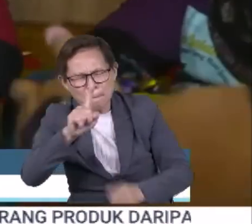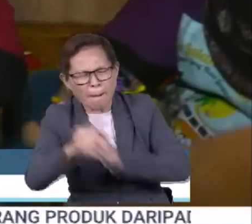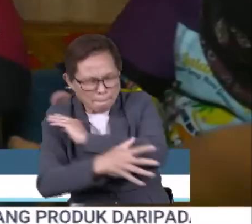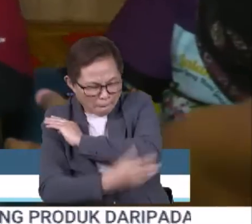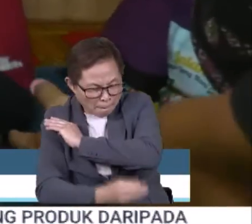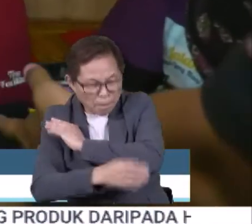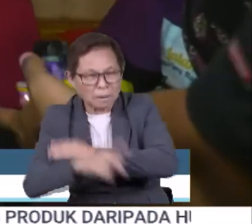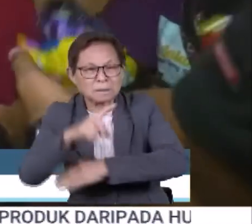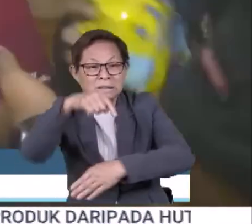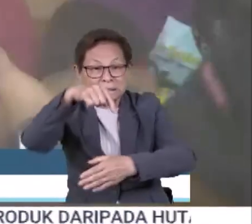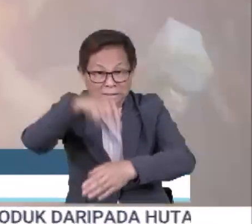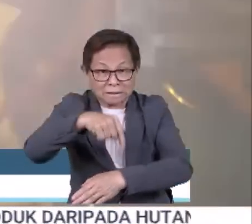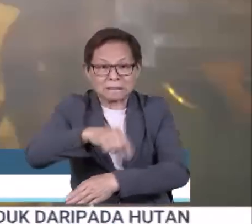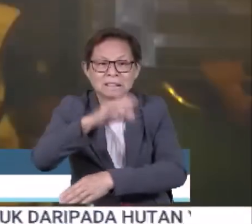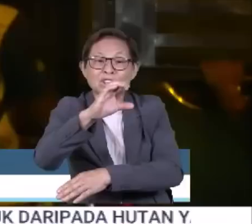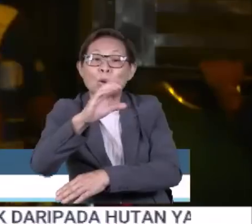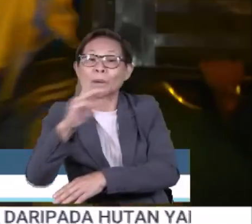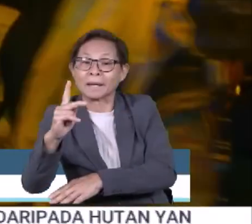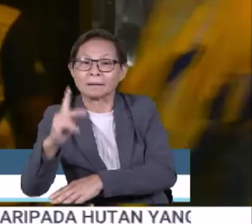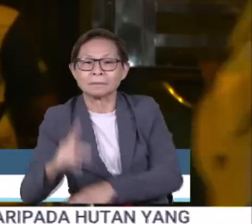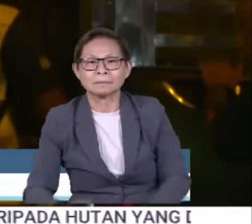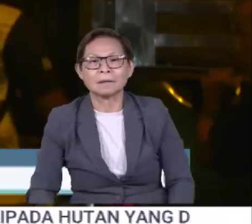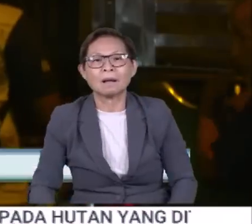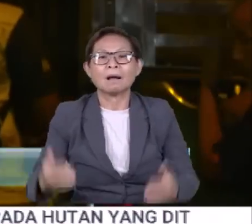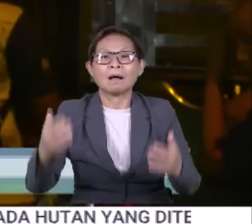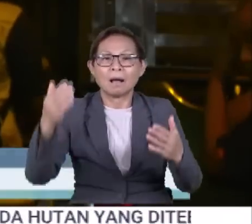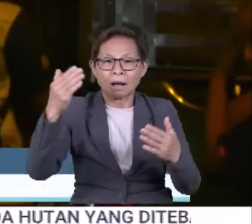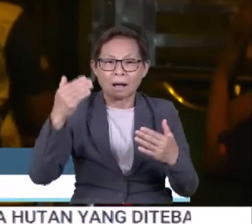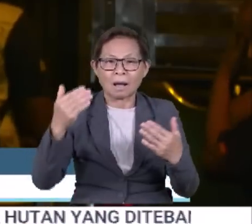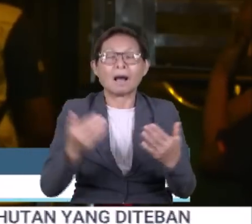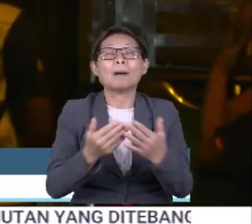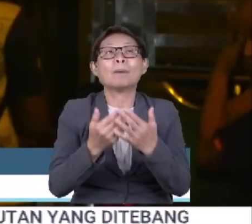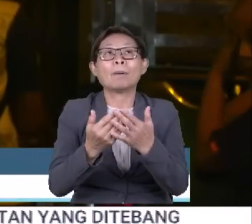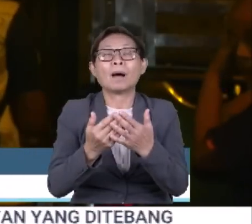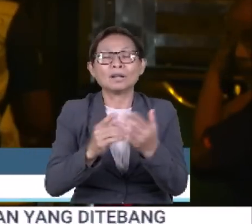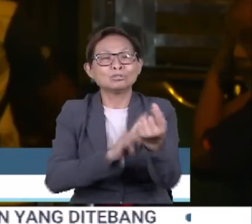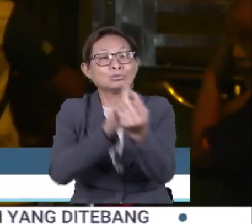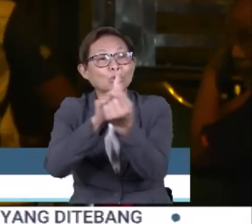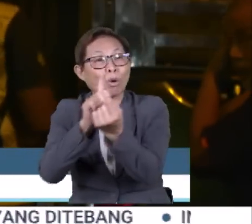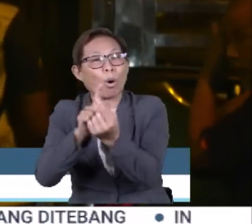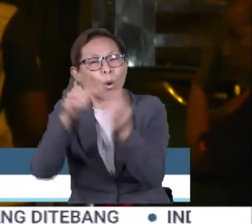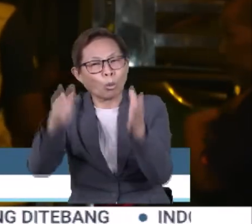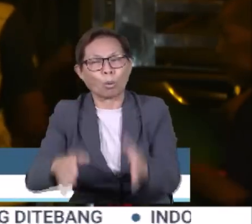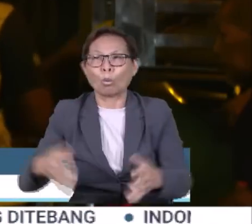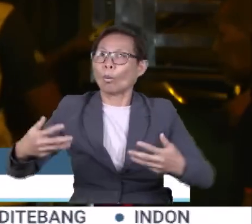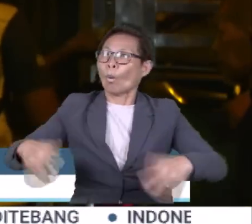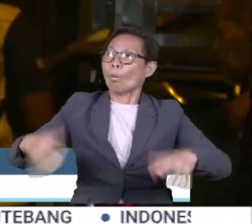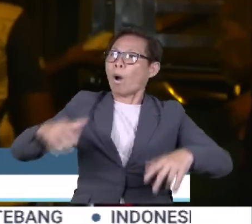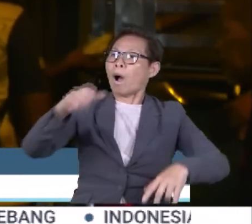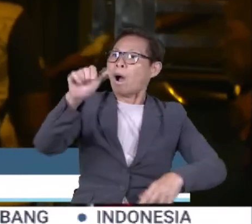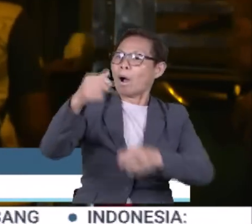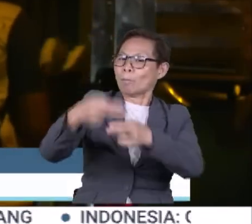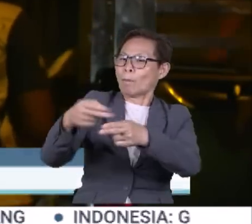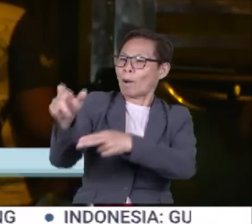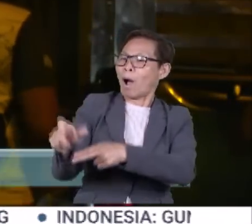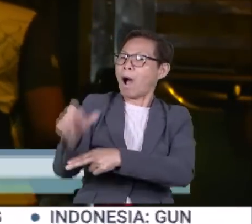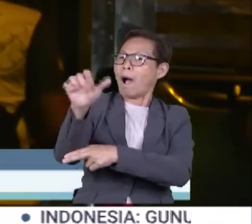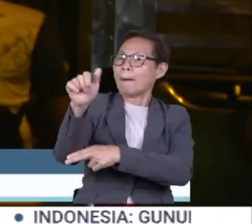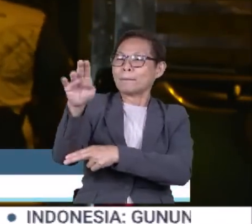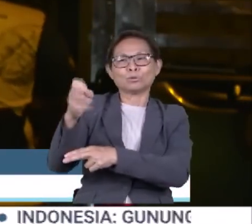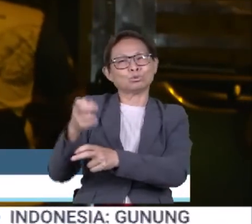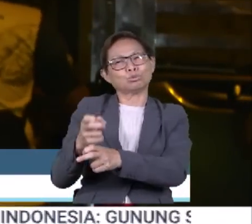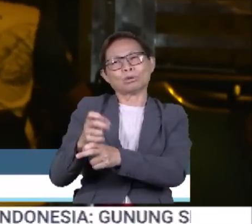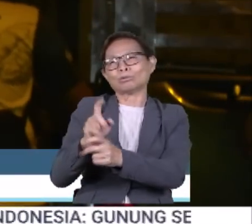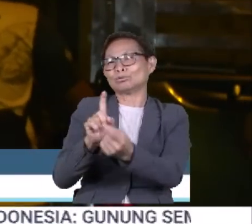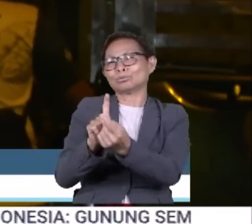Chowkit. Syukur Alhamdulillah, saya ditemukan orang yang hebat macam Abim ini. Bukan senang nak dapat. Tapi